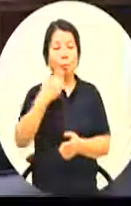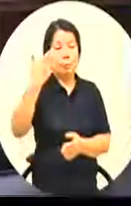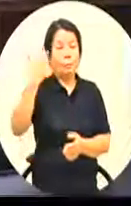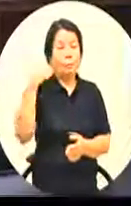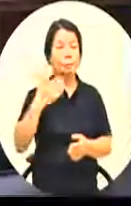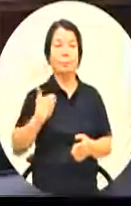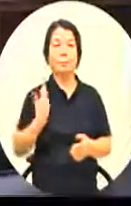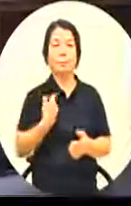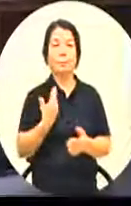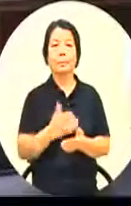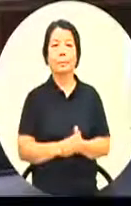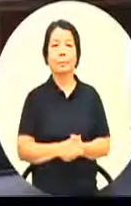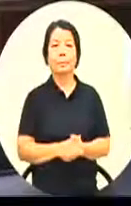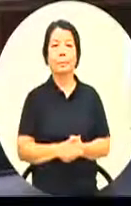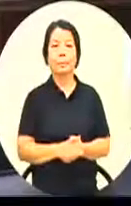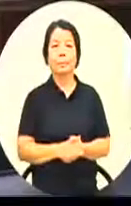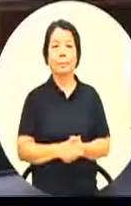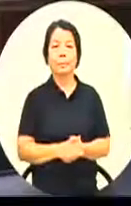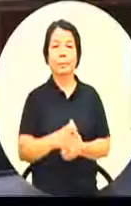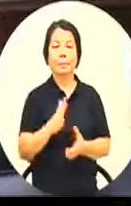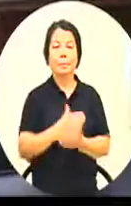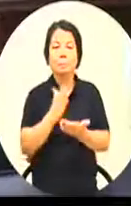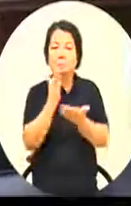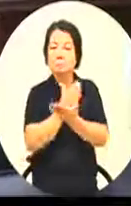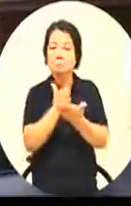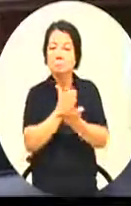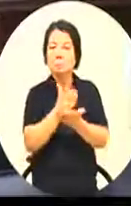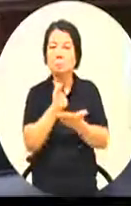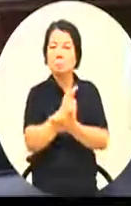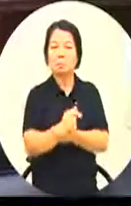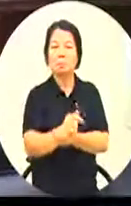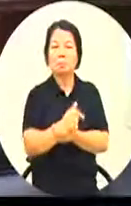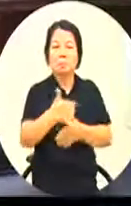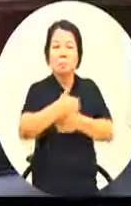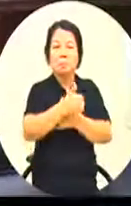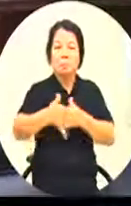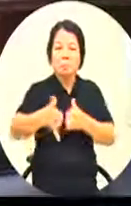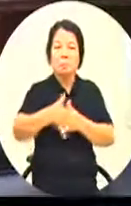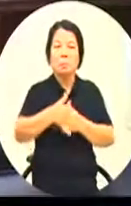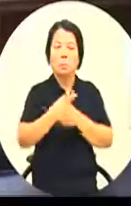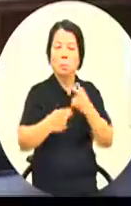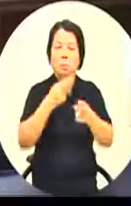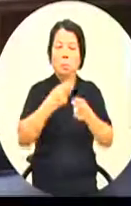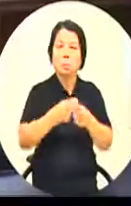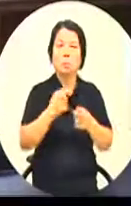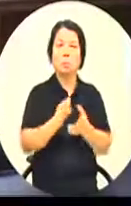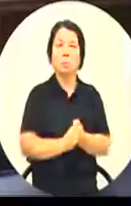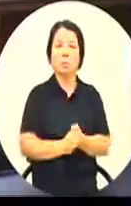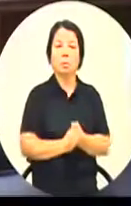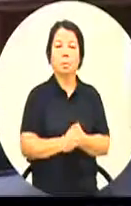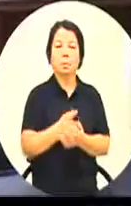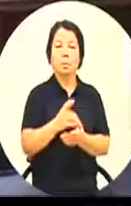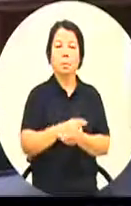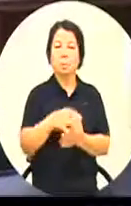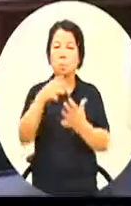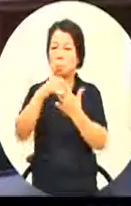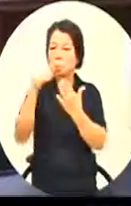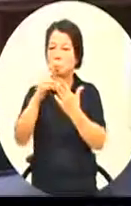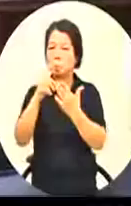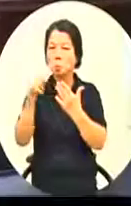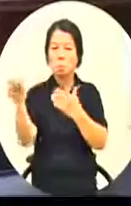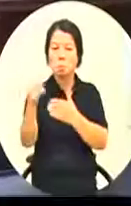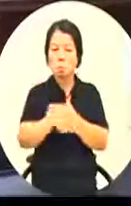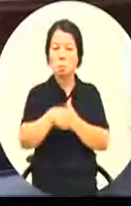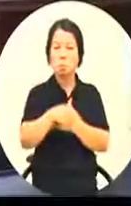这个评审的委员是如何勾选出来的，这部分我希